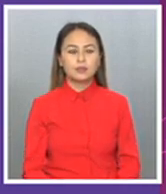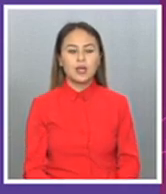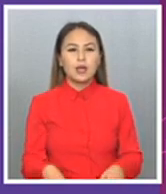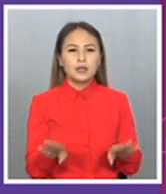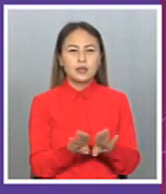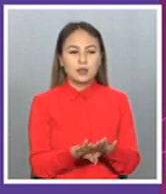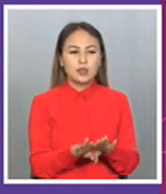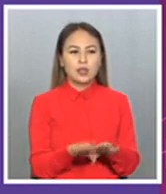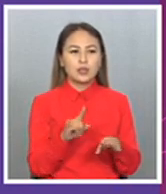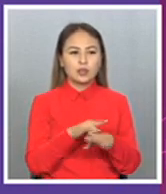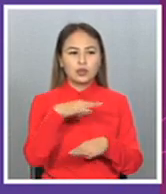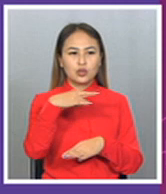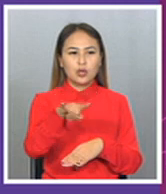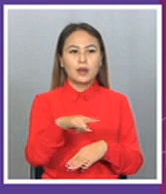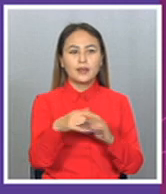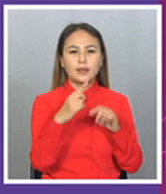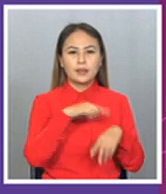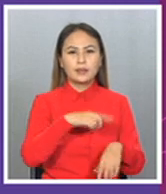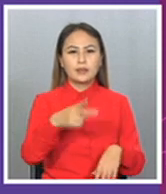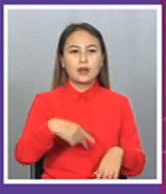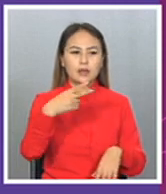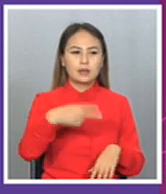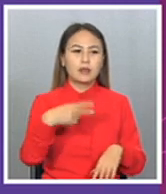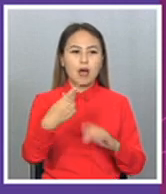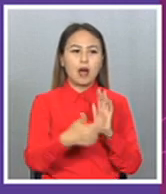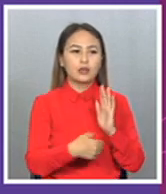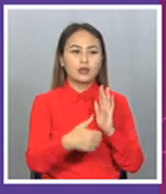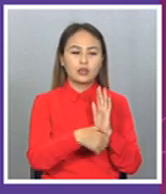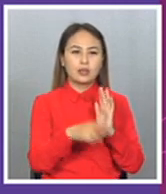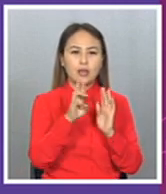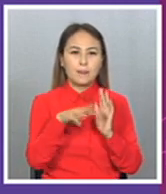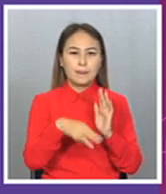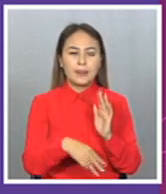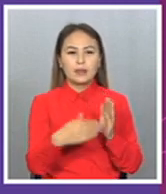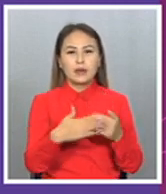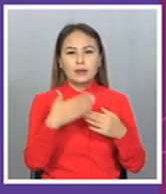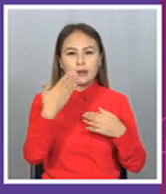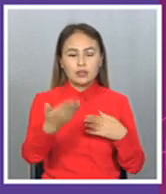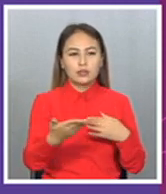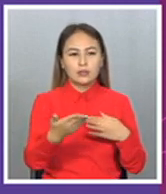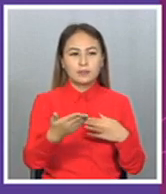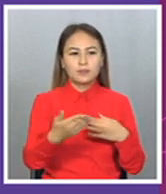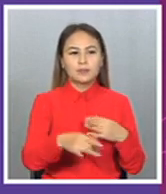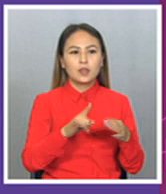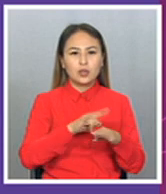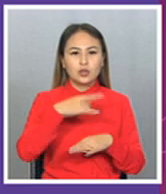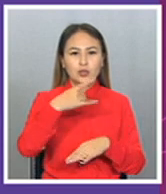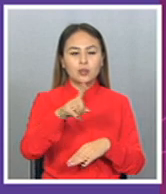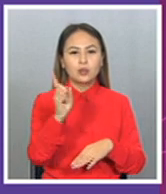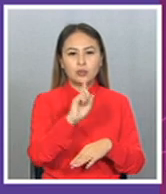Демек, тік ұшақ 2 сағатта 600 км арақашықтықты ұшып өту